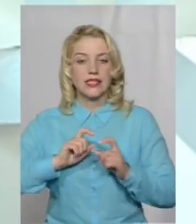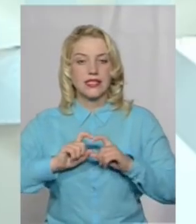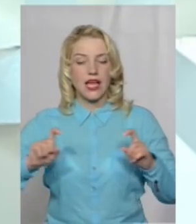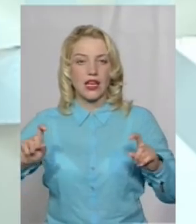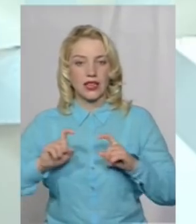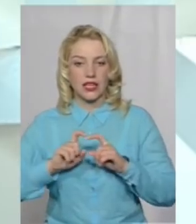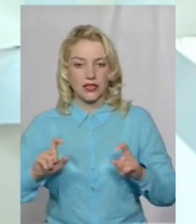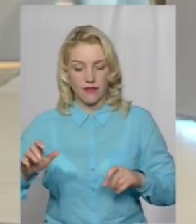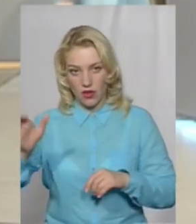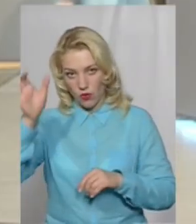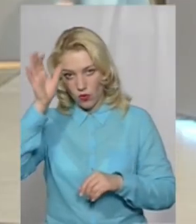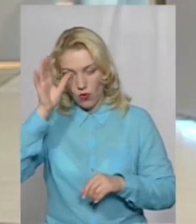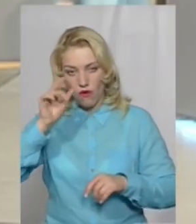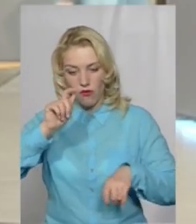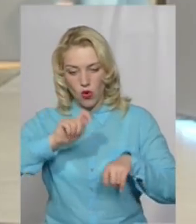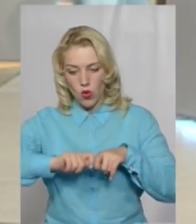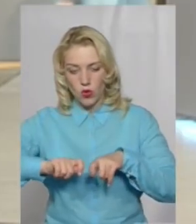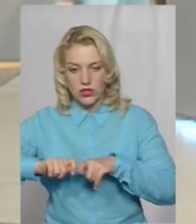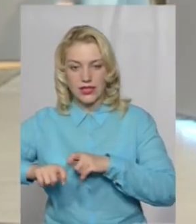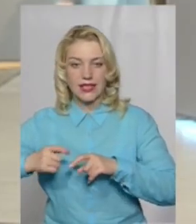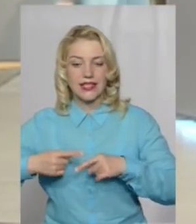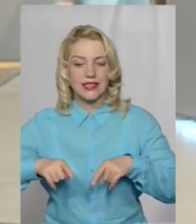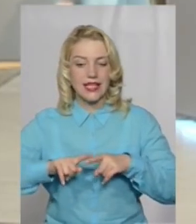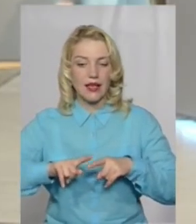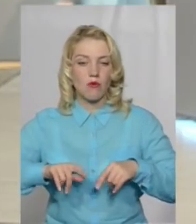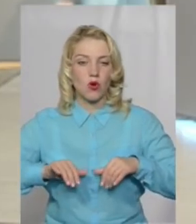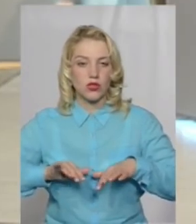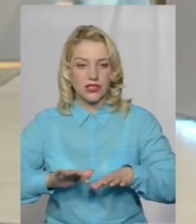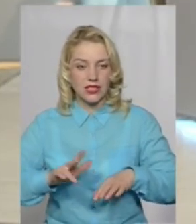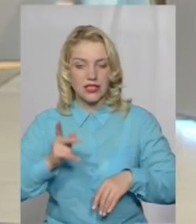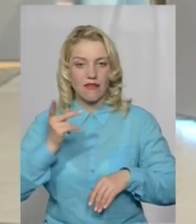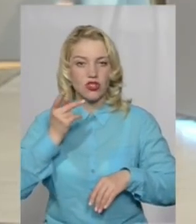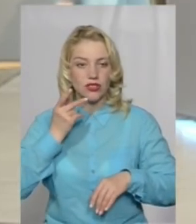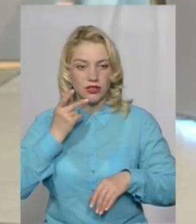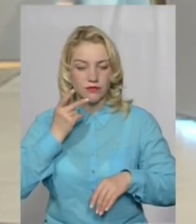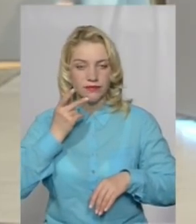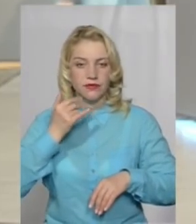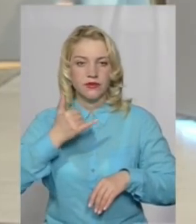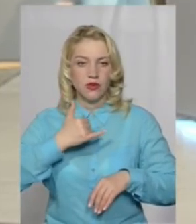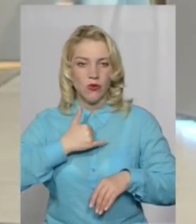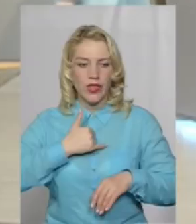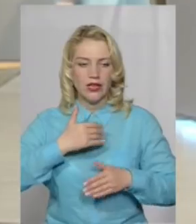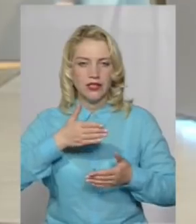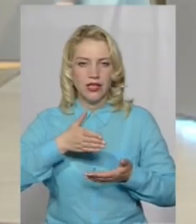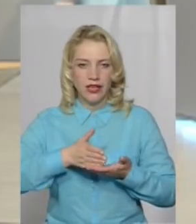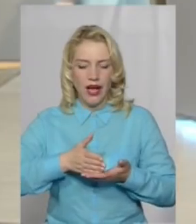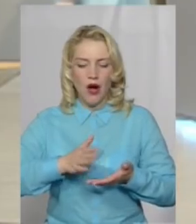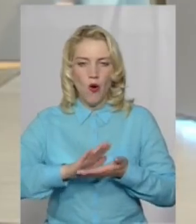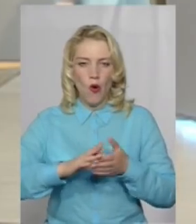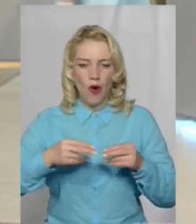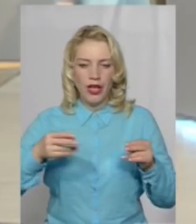закладів науково-дослідних, так, і, звичайно, цей процес завжди, як кажуть, у нас є і угоди